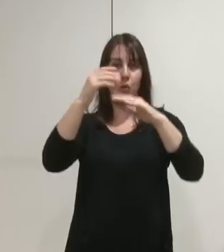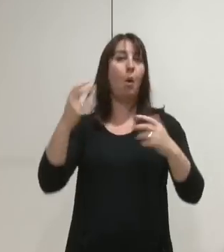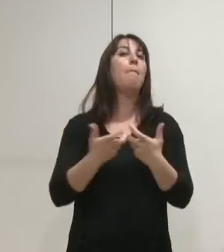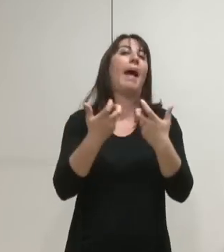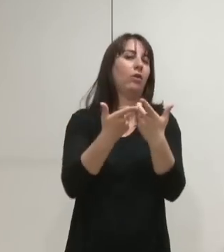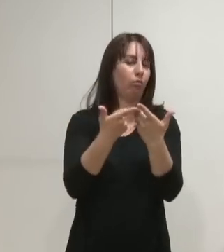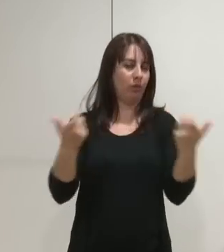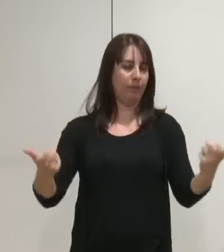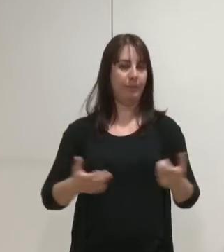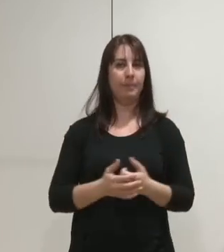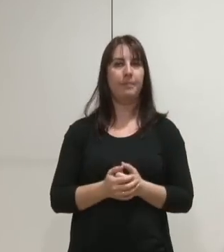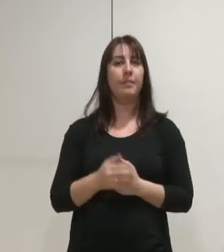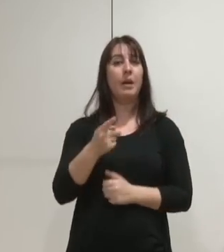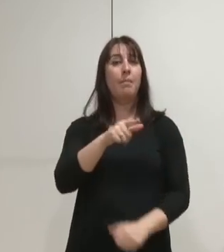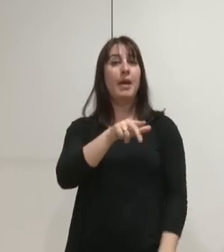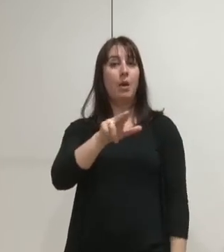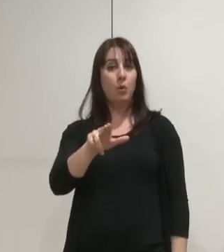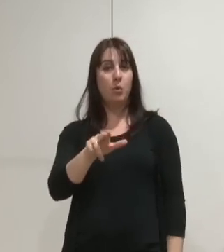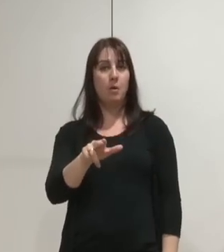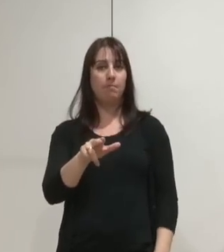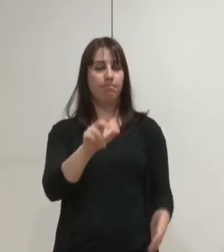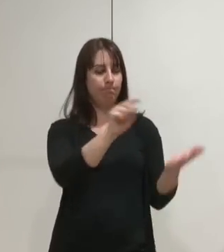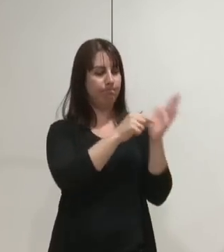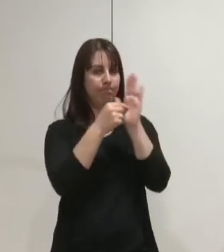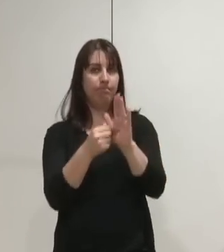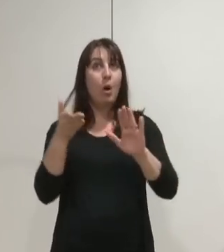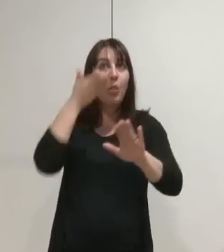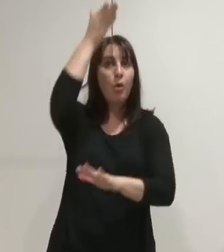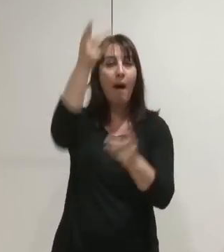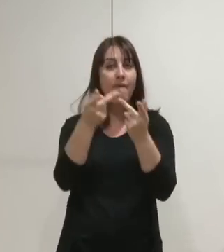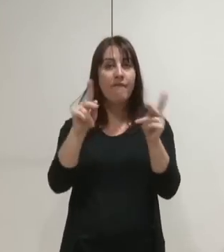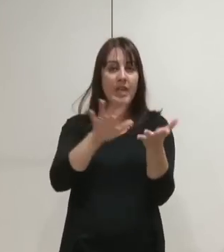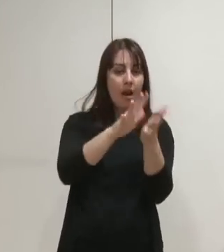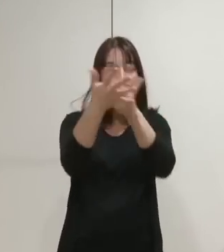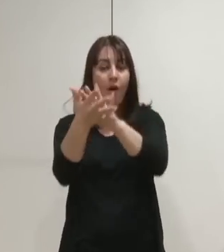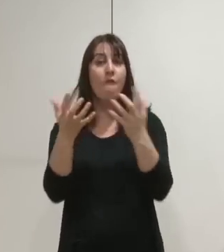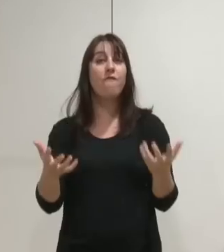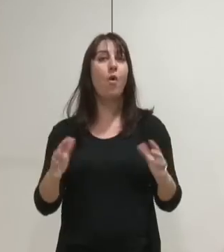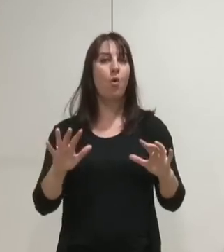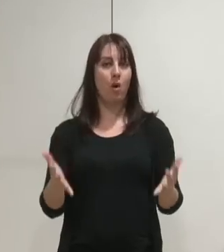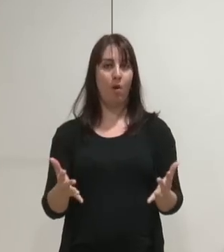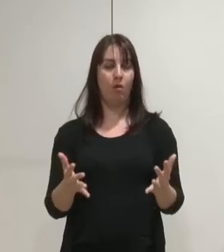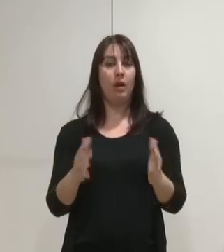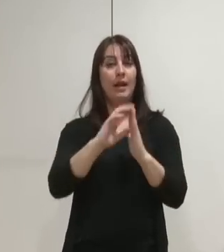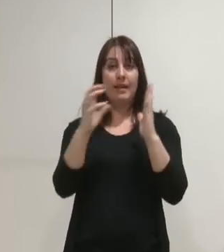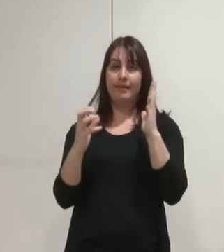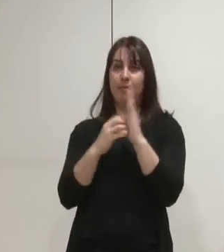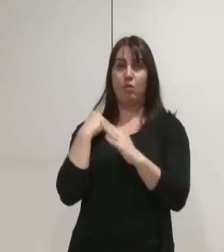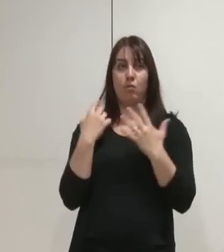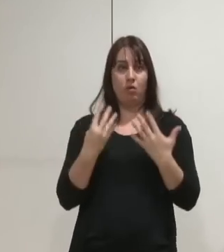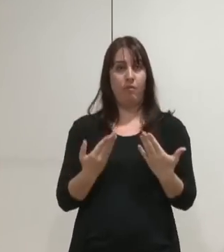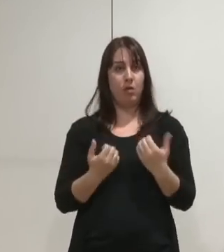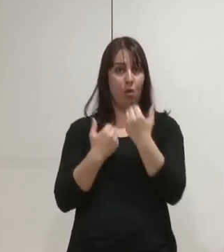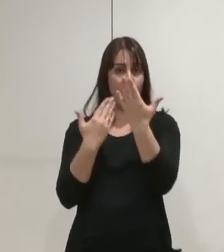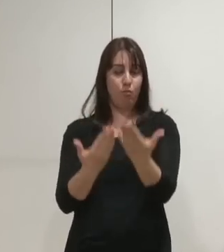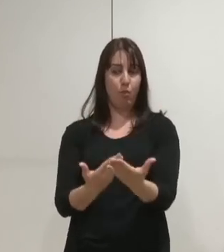exemple le PLU nous interroge sur la ville que nous voulons pour demain à travers cette délibération il s'agit de